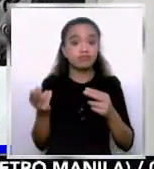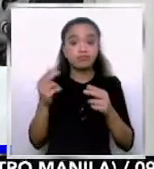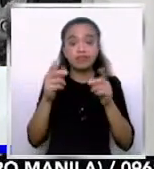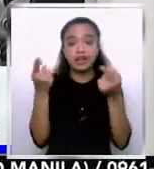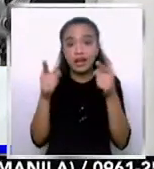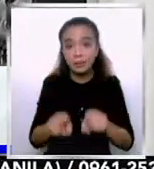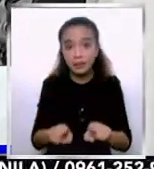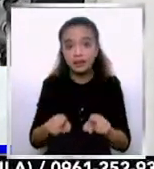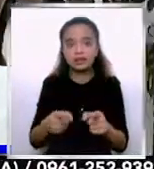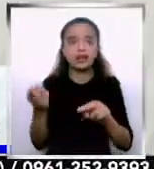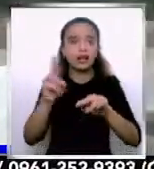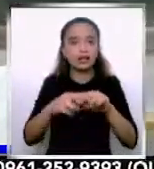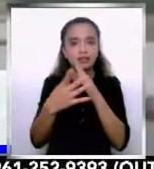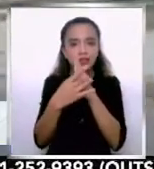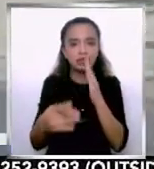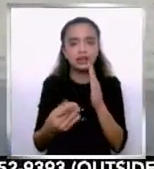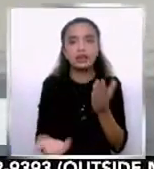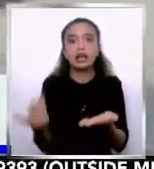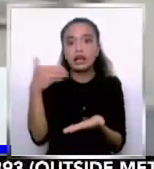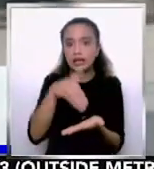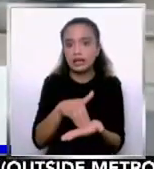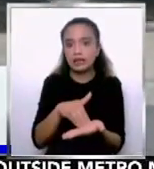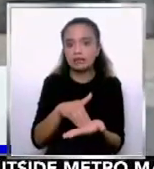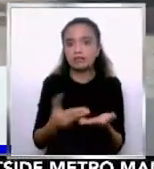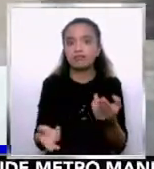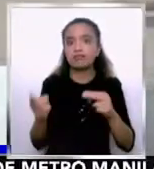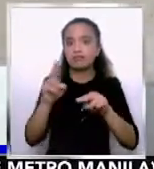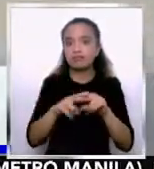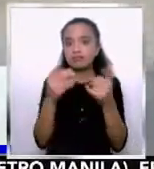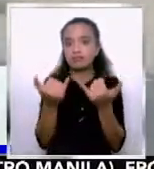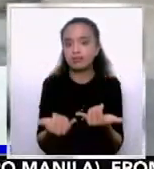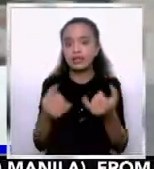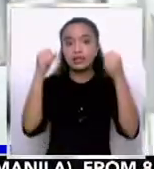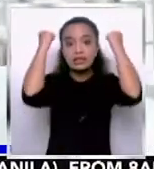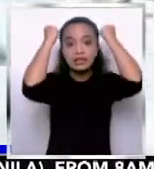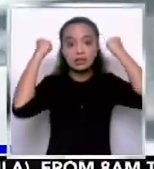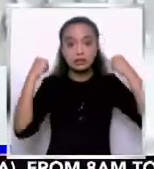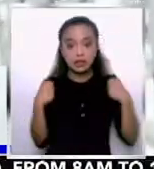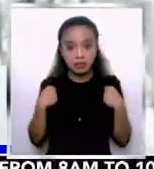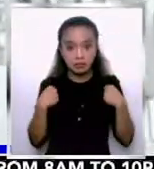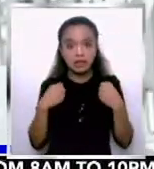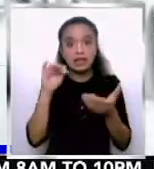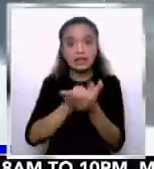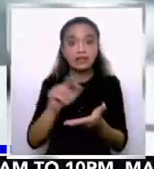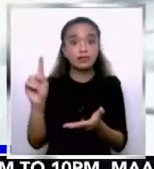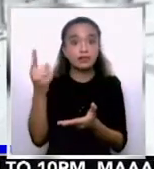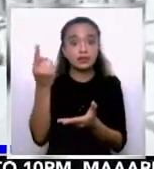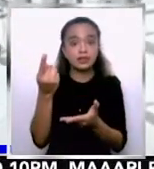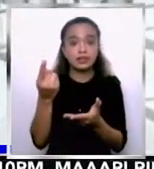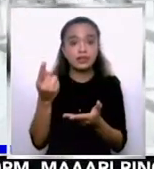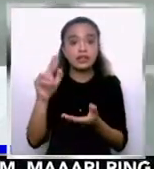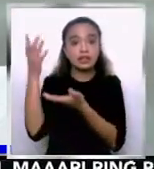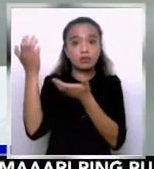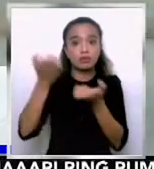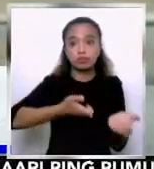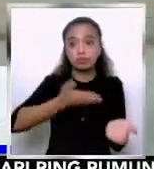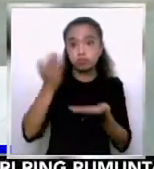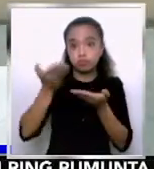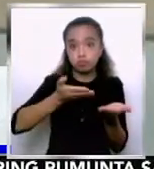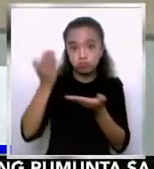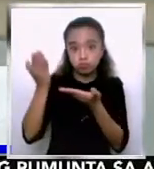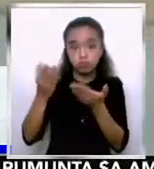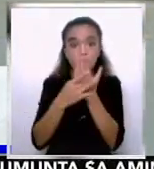nagbabadya na namang taas presyo. Ngayong araw, ang Saudi Arabia, ang pangunahing oil exporter ng mundo, inanunsyo ang